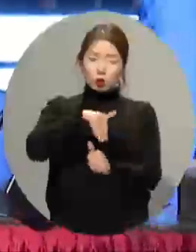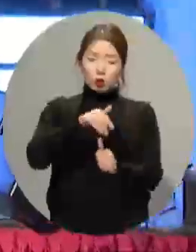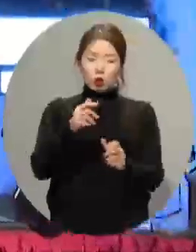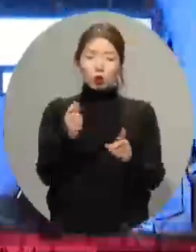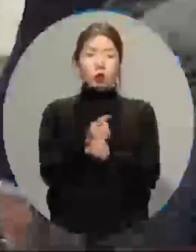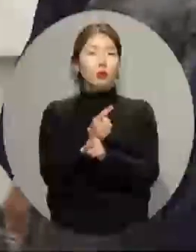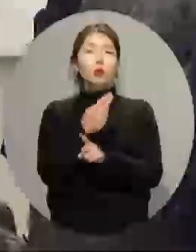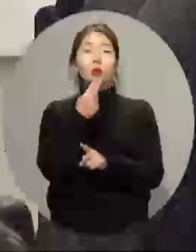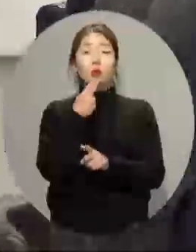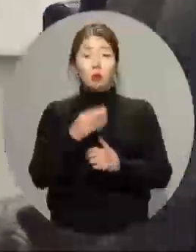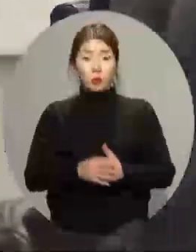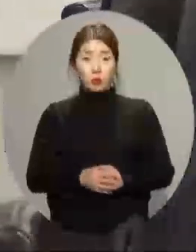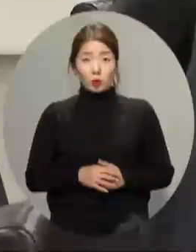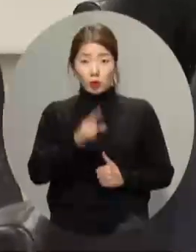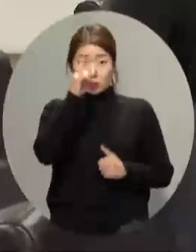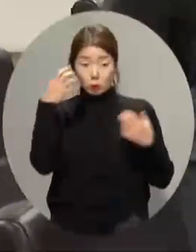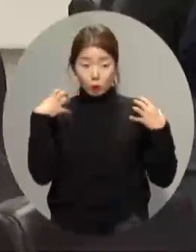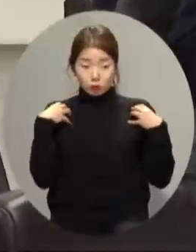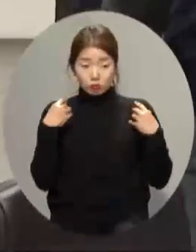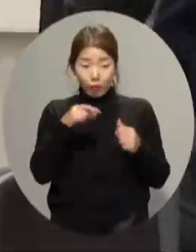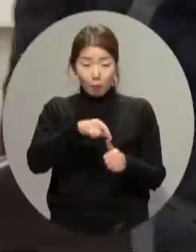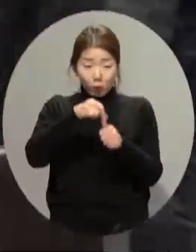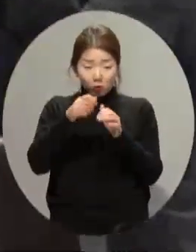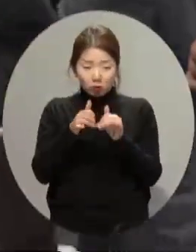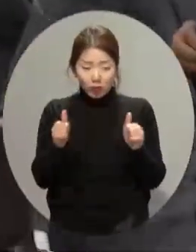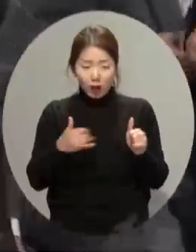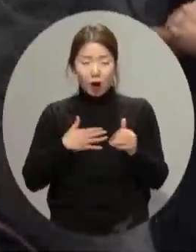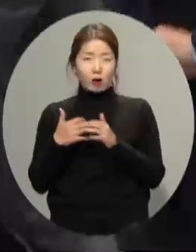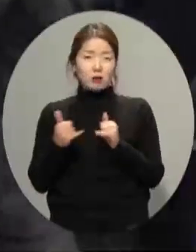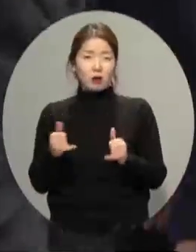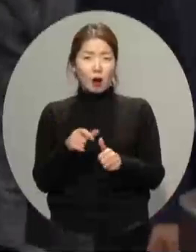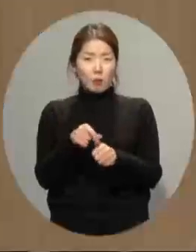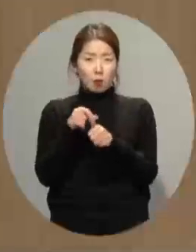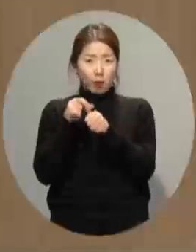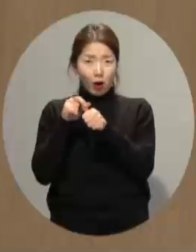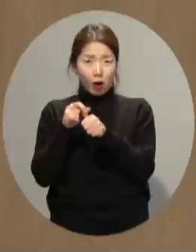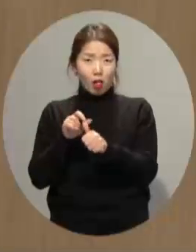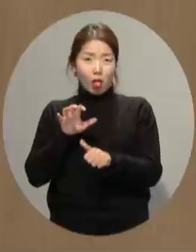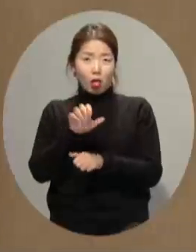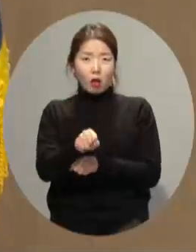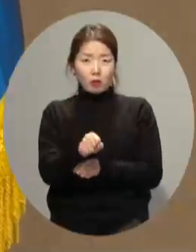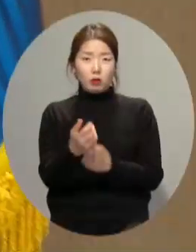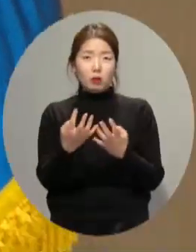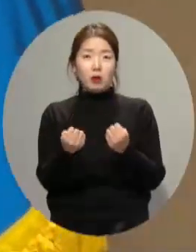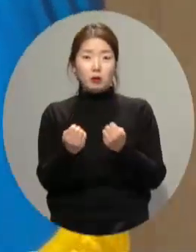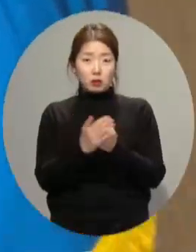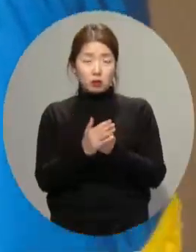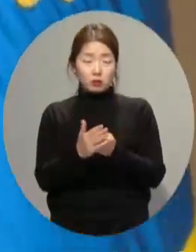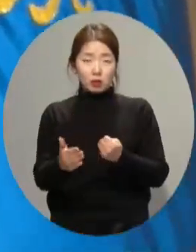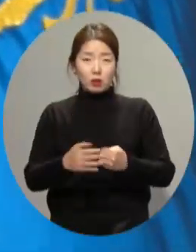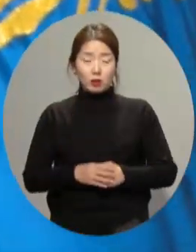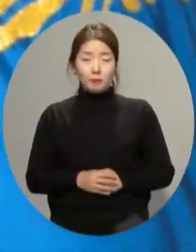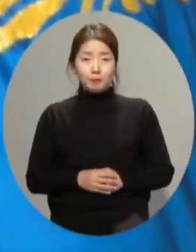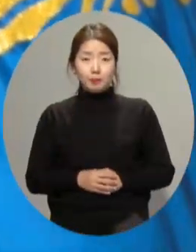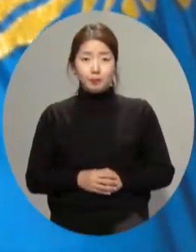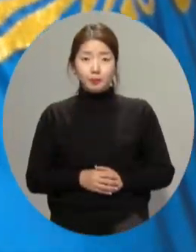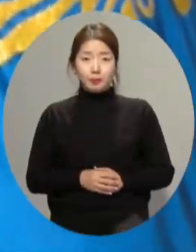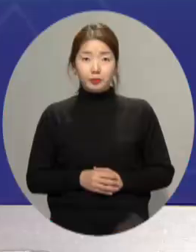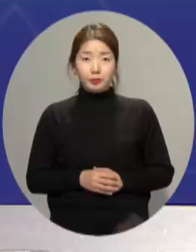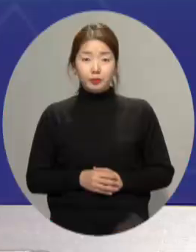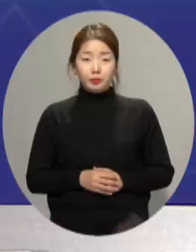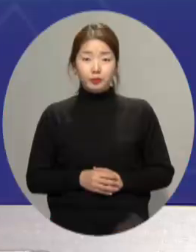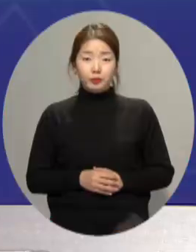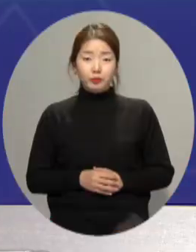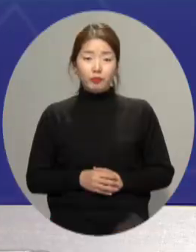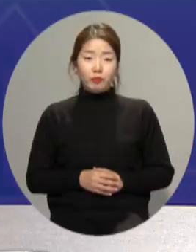보입니다. 정부의 인사 기조가 친정체제 유지를 통한 장악력 강화에 방점이 찍혀 있기 때문입니다.